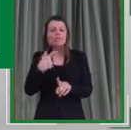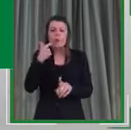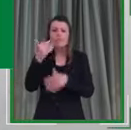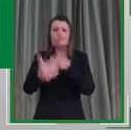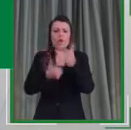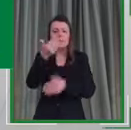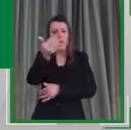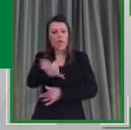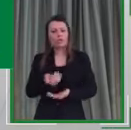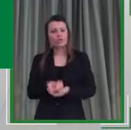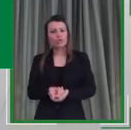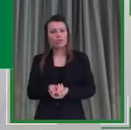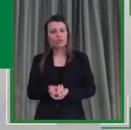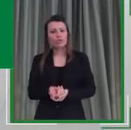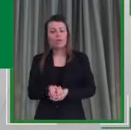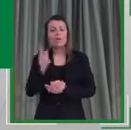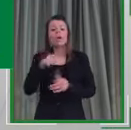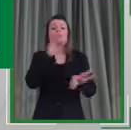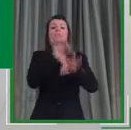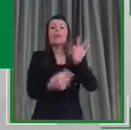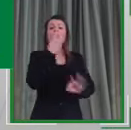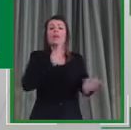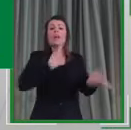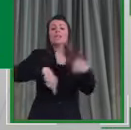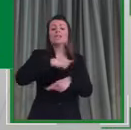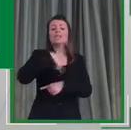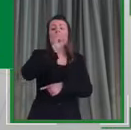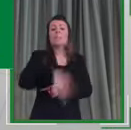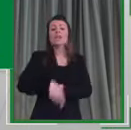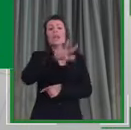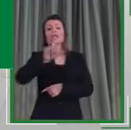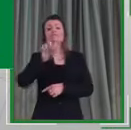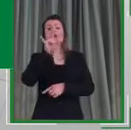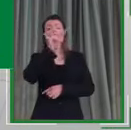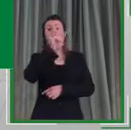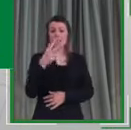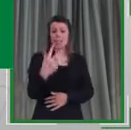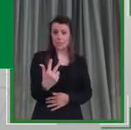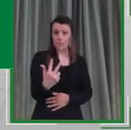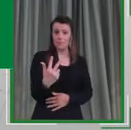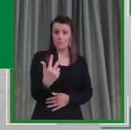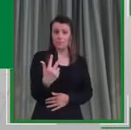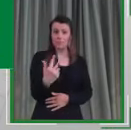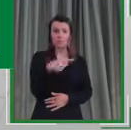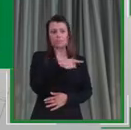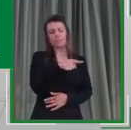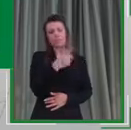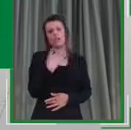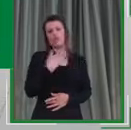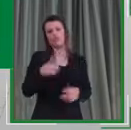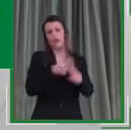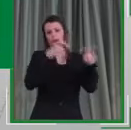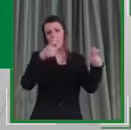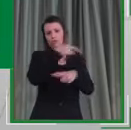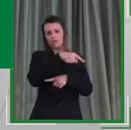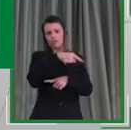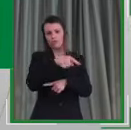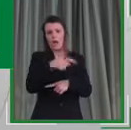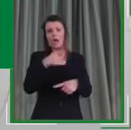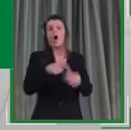il numero delle terapie intensive 1343 in questo caso è in crescita più 26